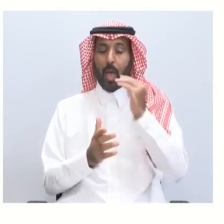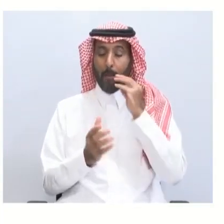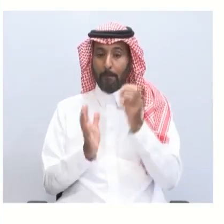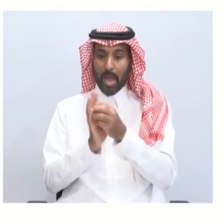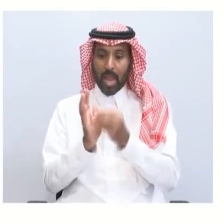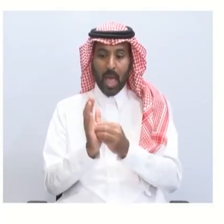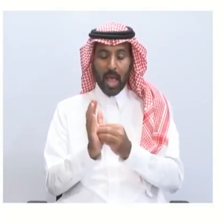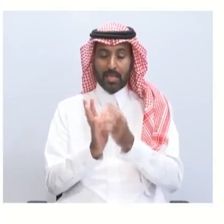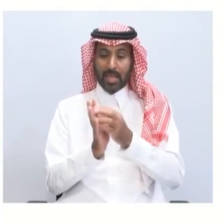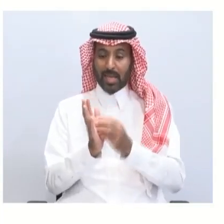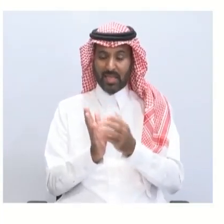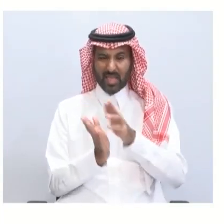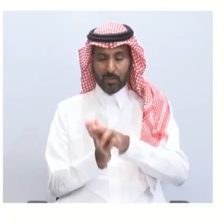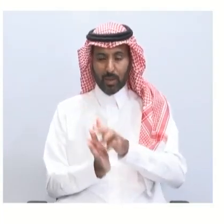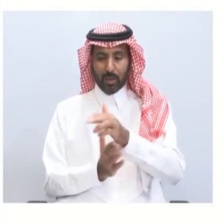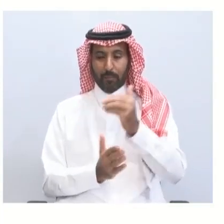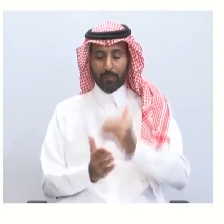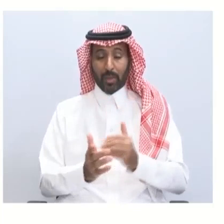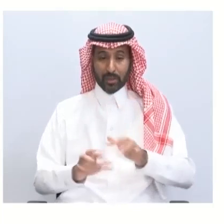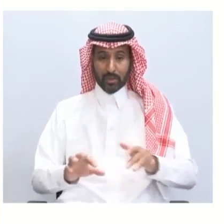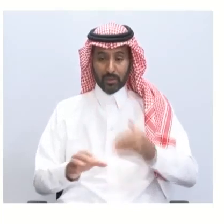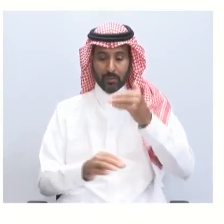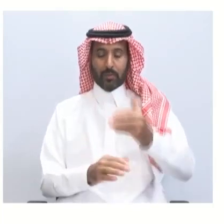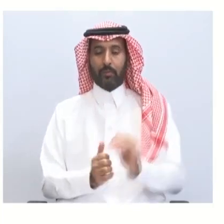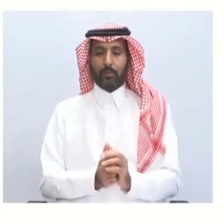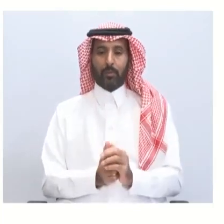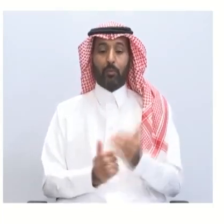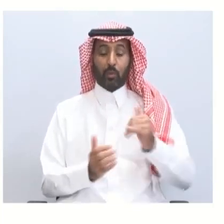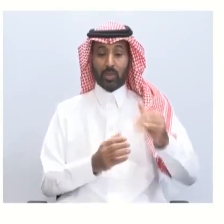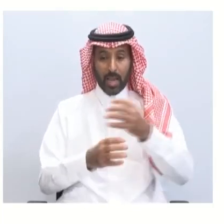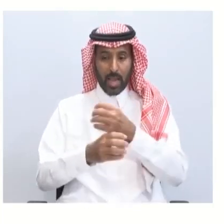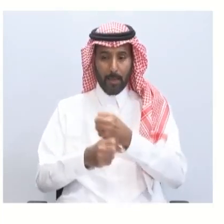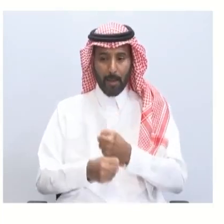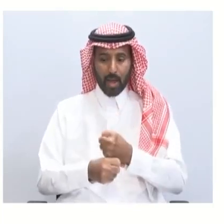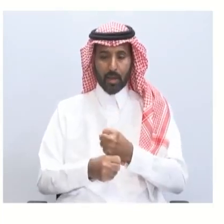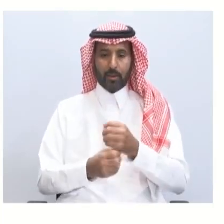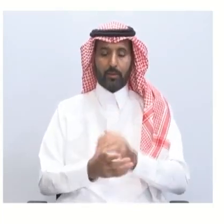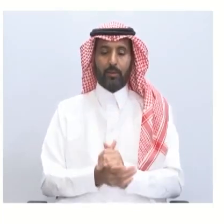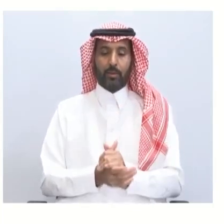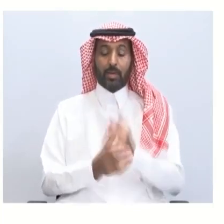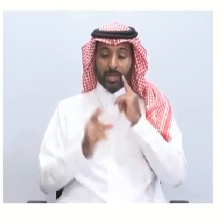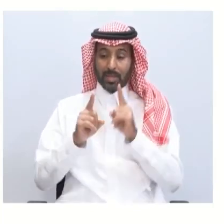وبيانات التطبيقات كذلك من الوسائل حمايه